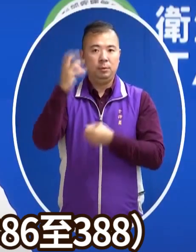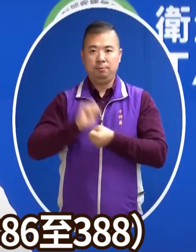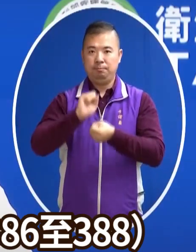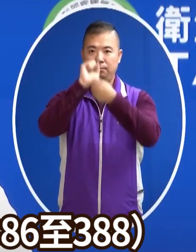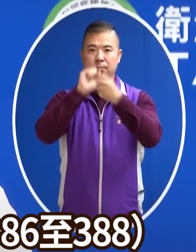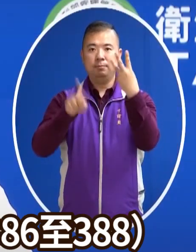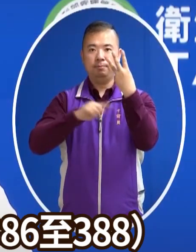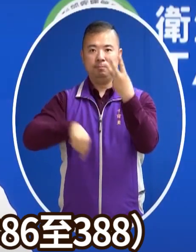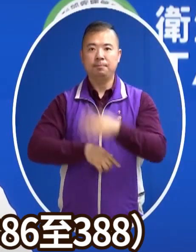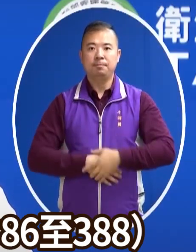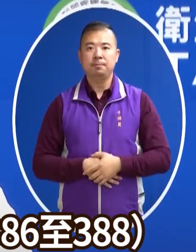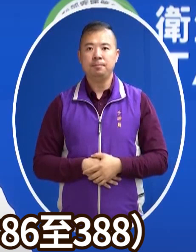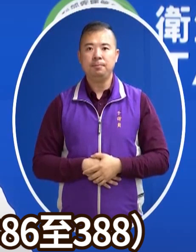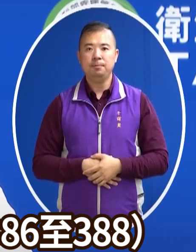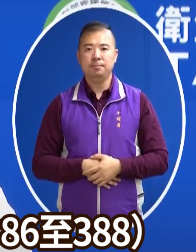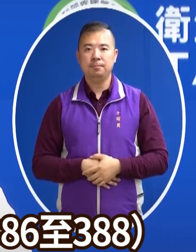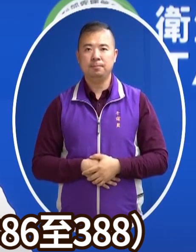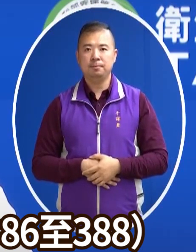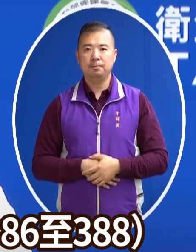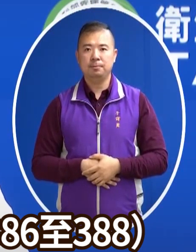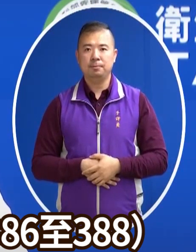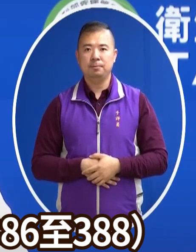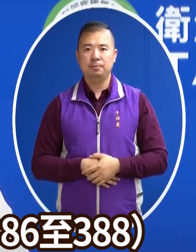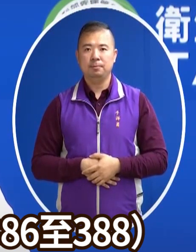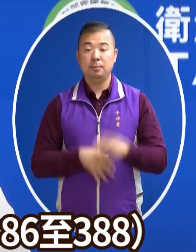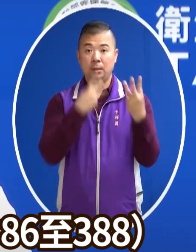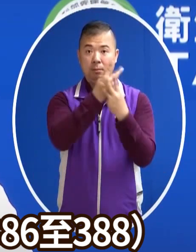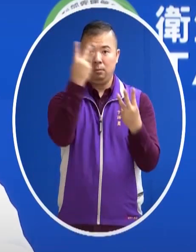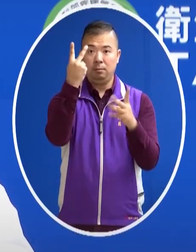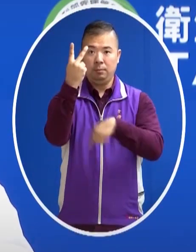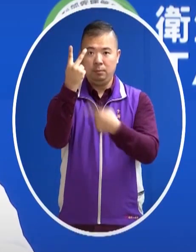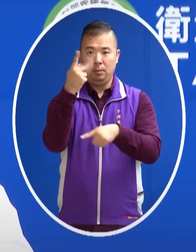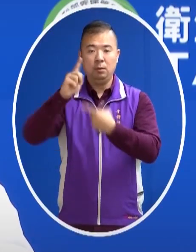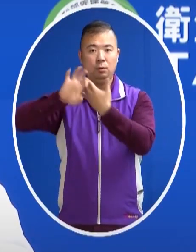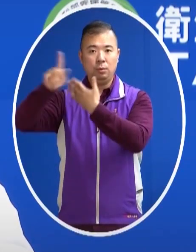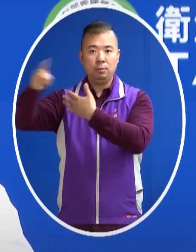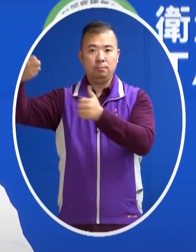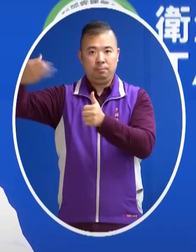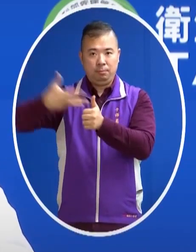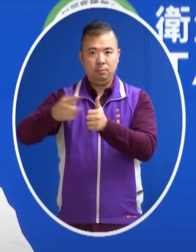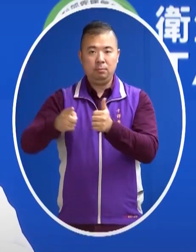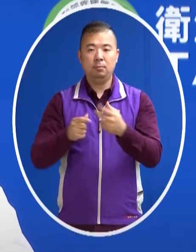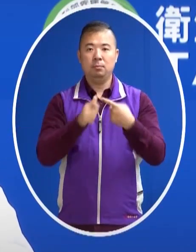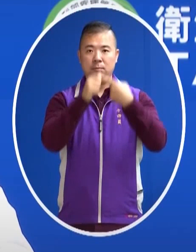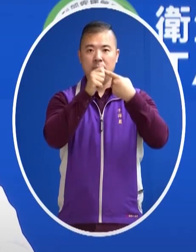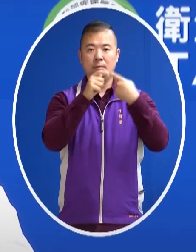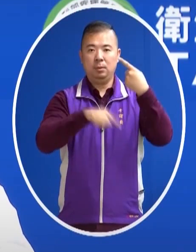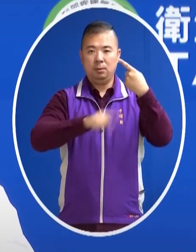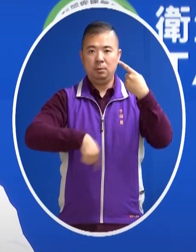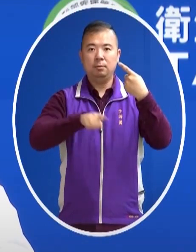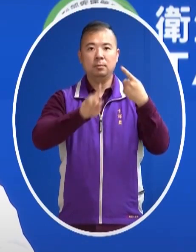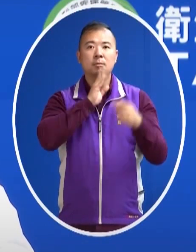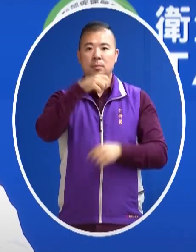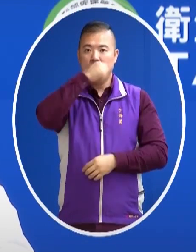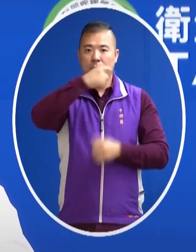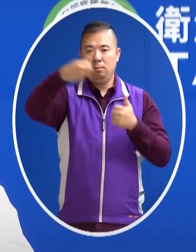三例的确诊的个案，那两例是境外移入，那一例本土。那本土的个